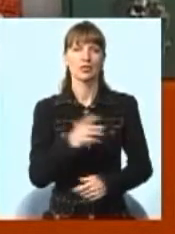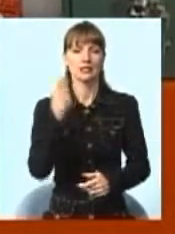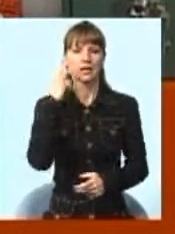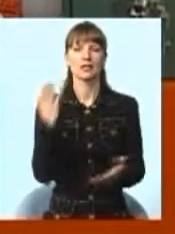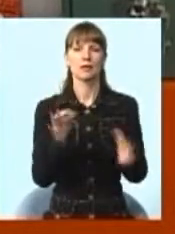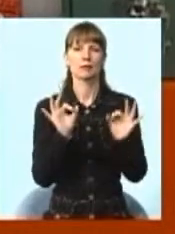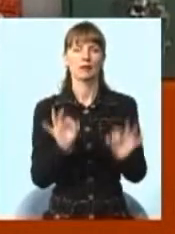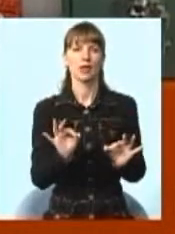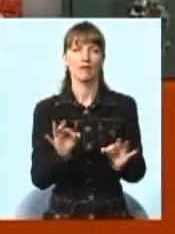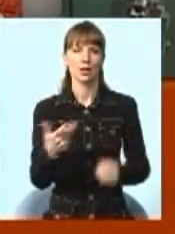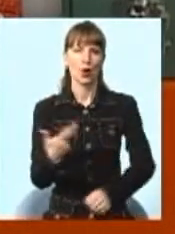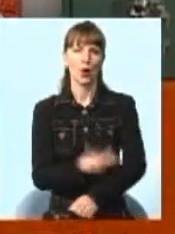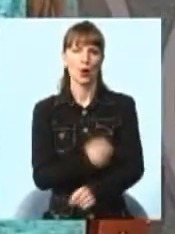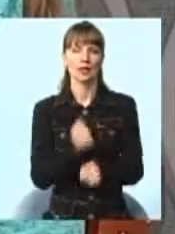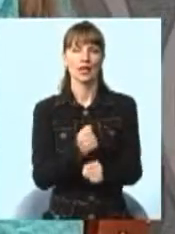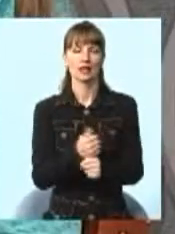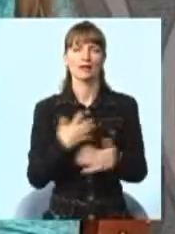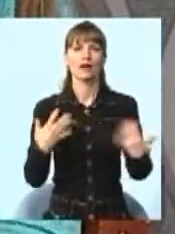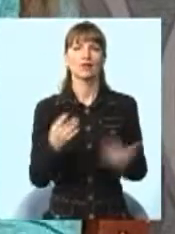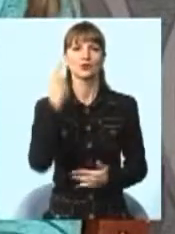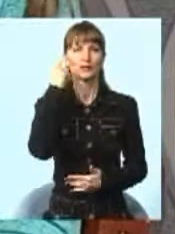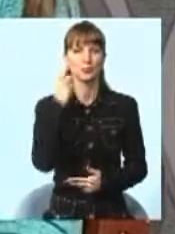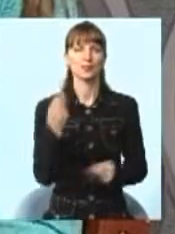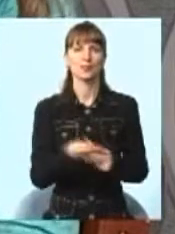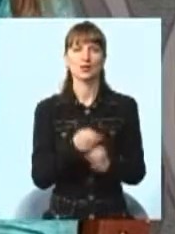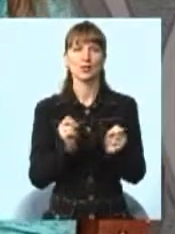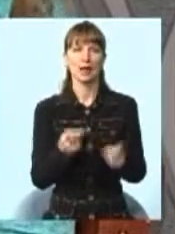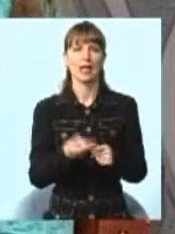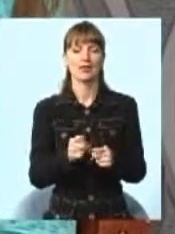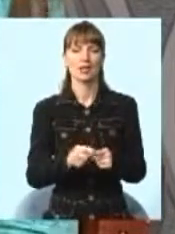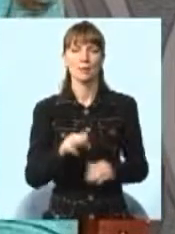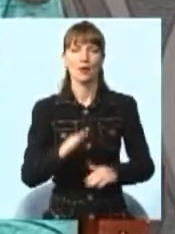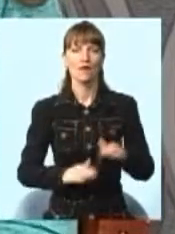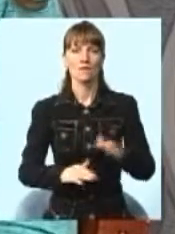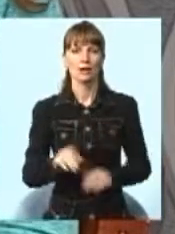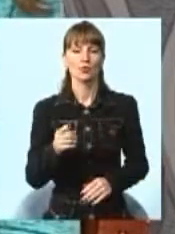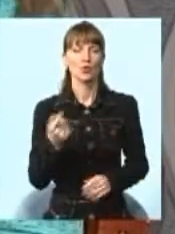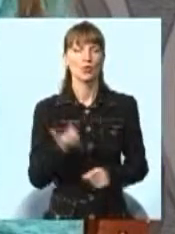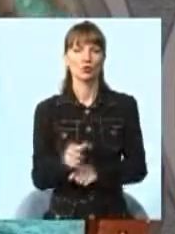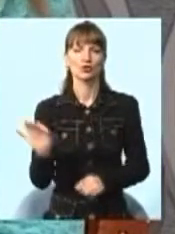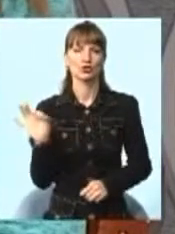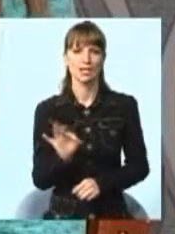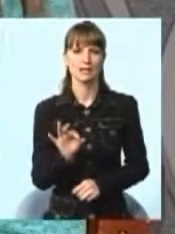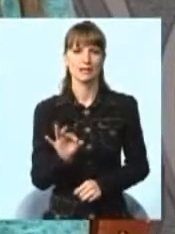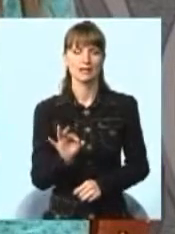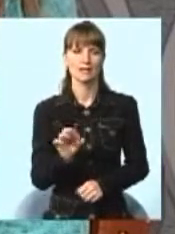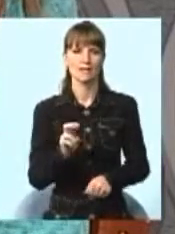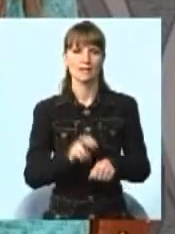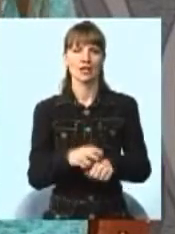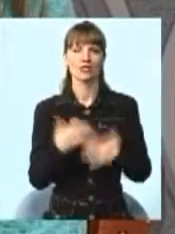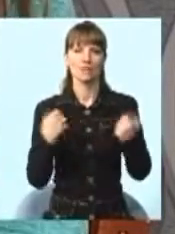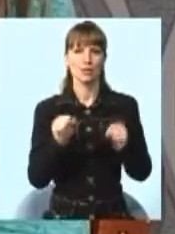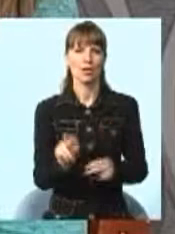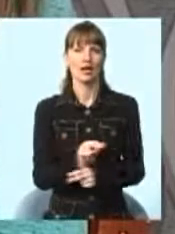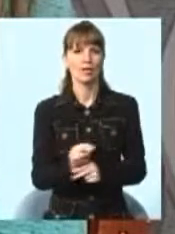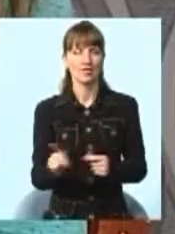уколи тваринам. А як ти гадаєш, чи безпечна це є професія, оскільки дуже часто ветеринари можуть